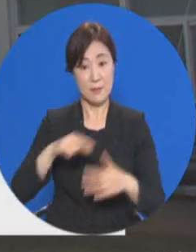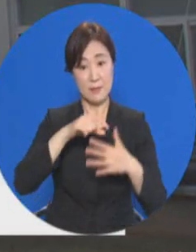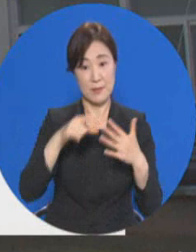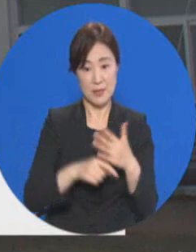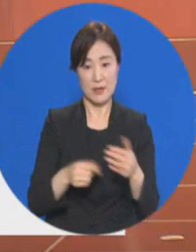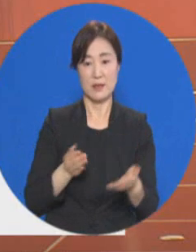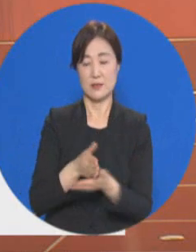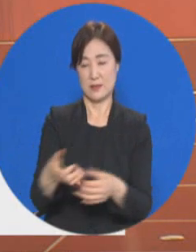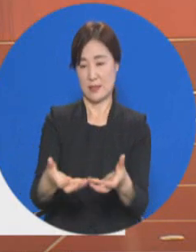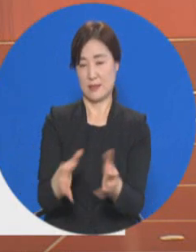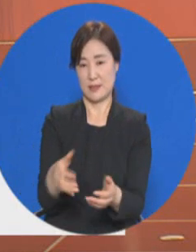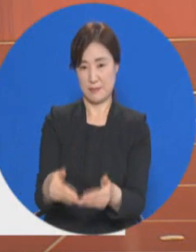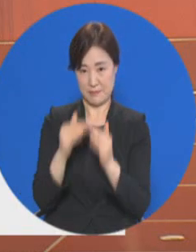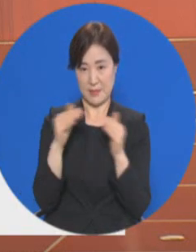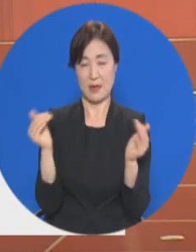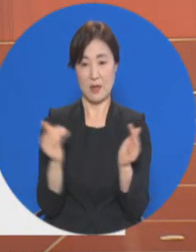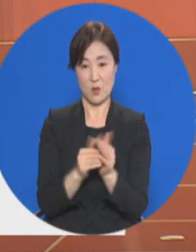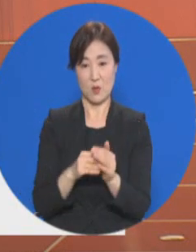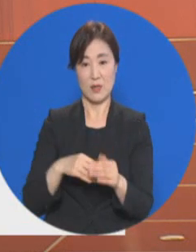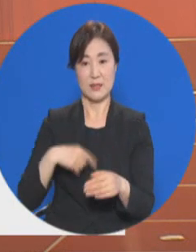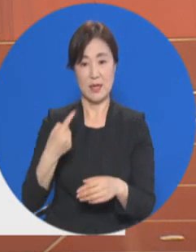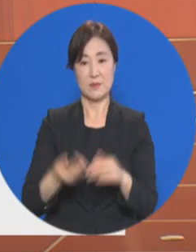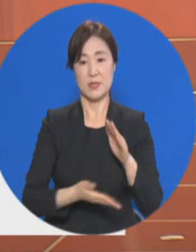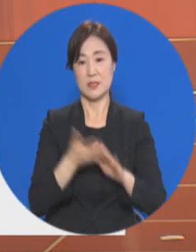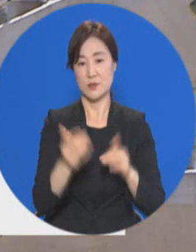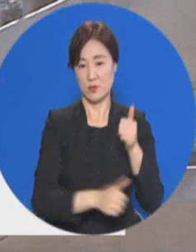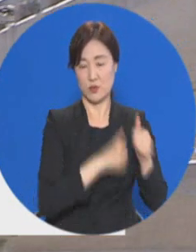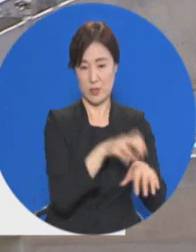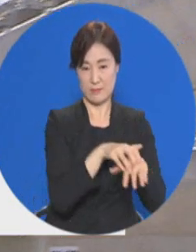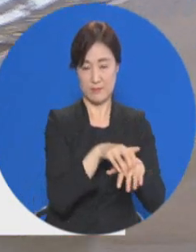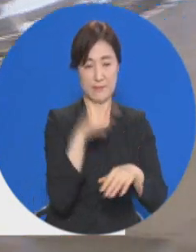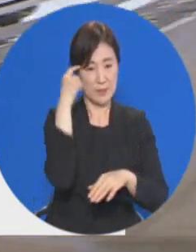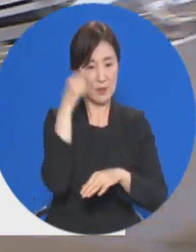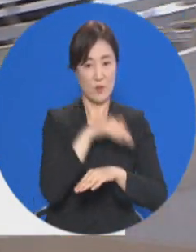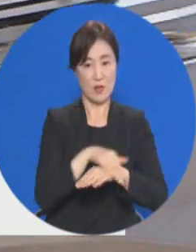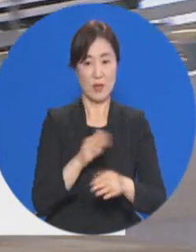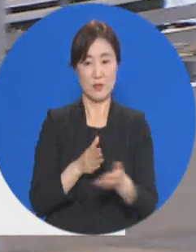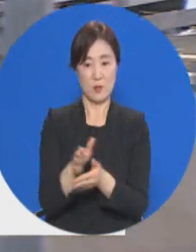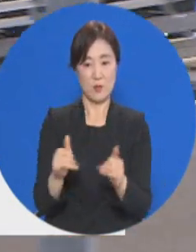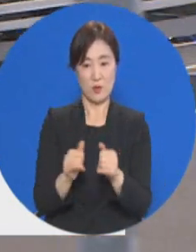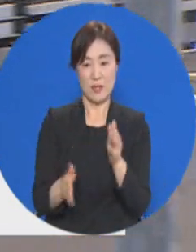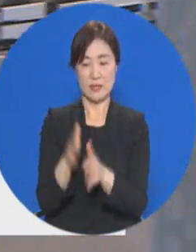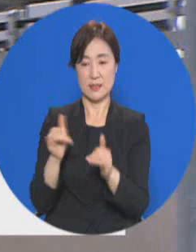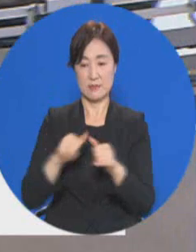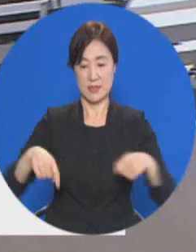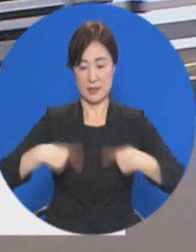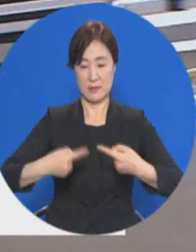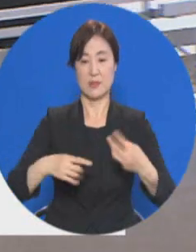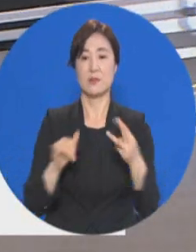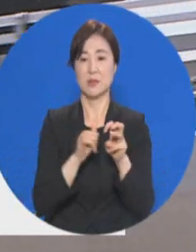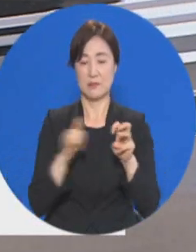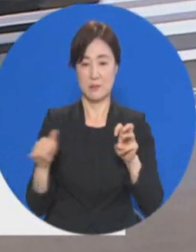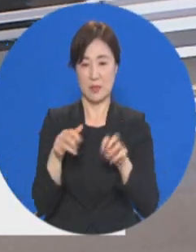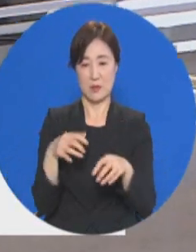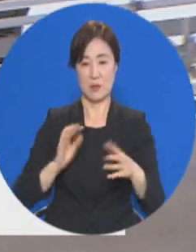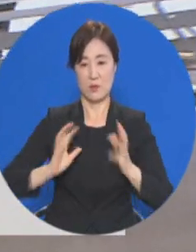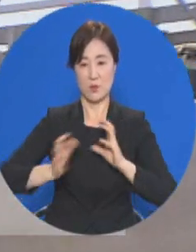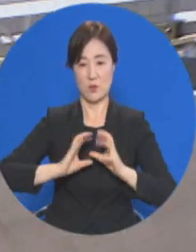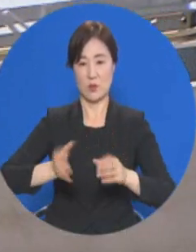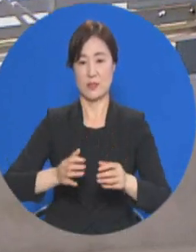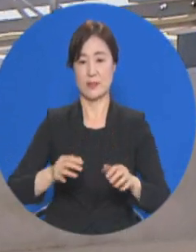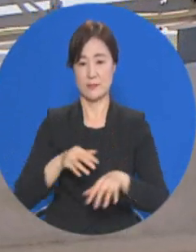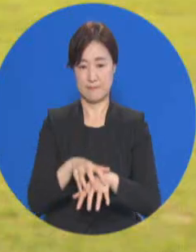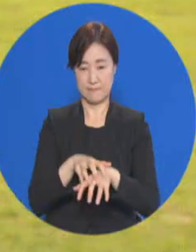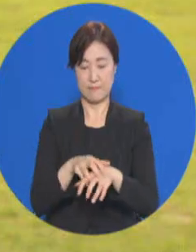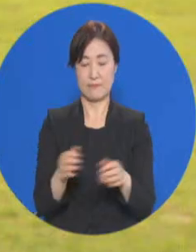전담팀을 신설하고 스카이큐브 인수위원회를 구성하기로 했습니다. 전문가와 시민 30명이 참여하는 논의 구조를 다음 주 출범한다는